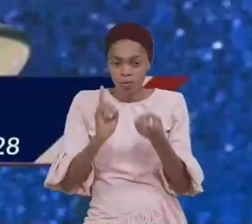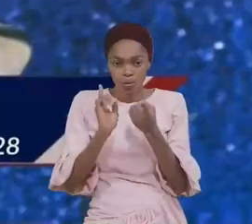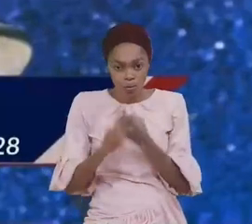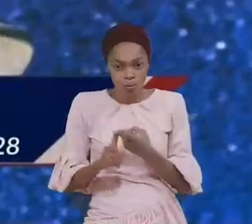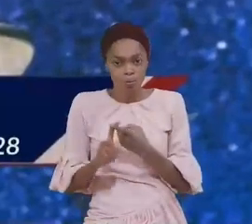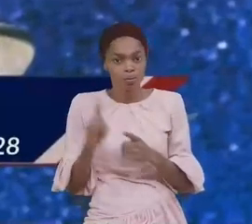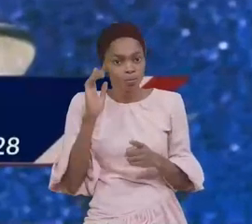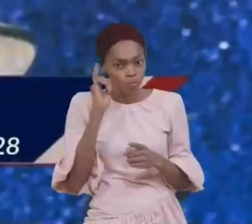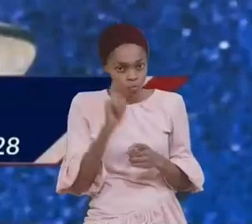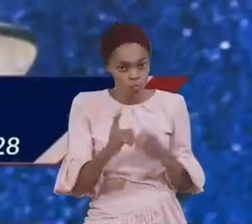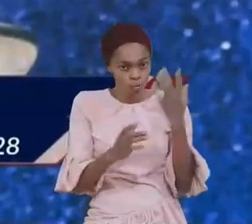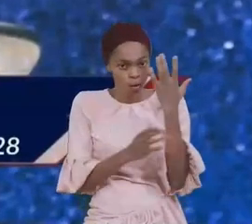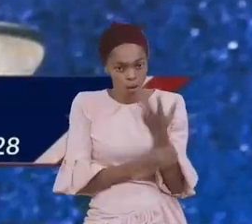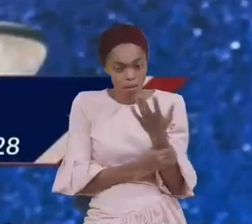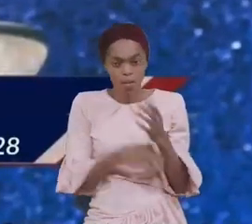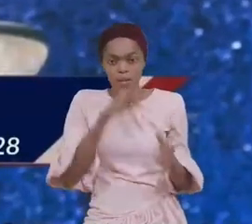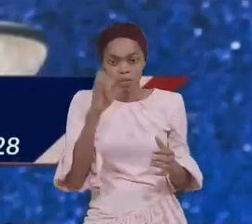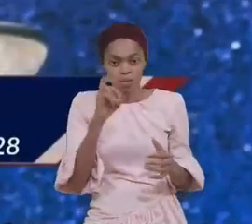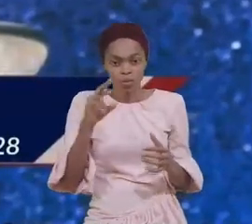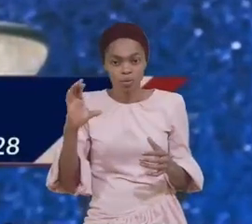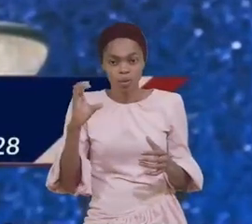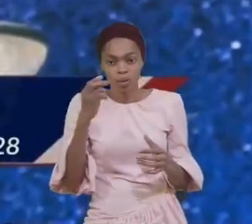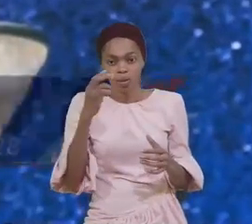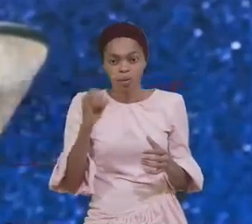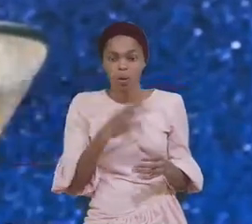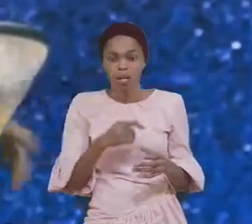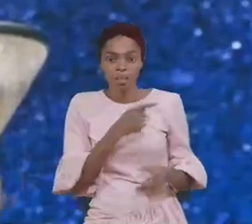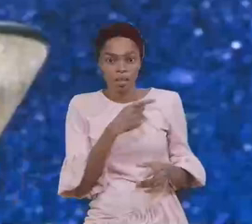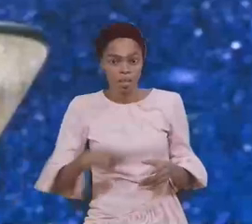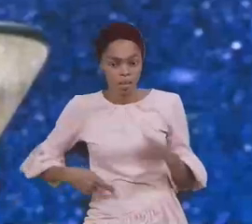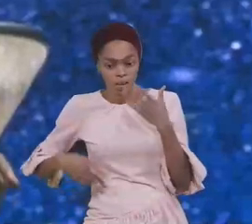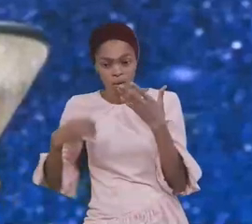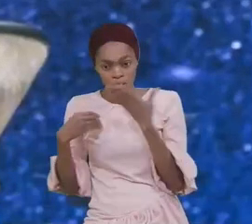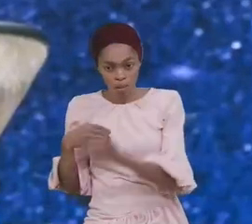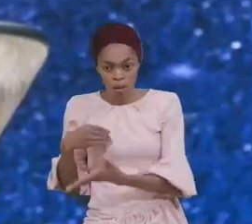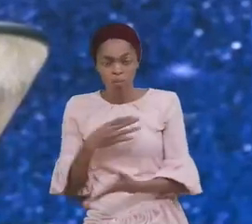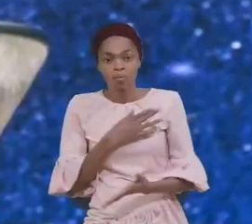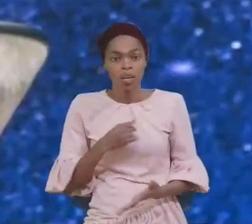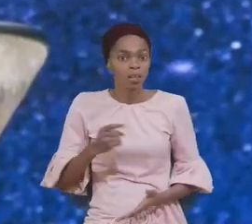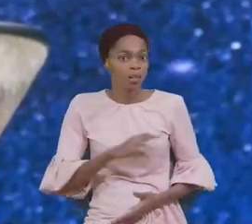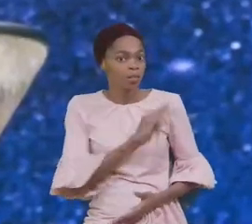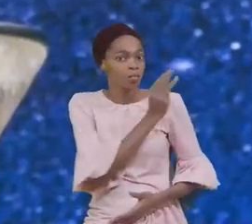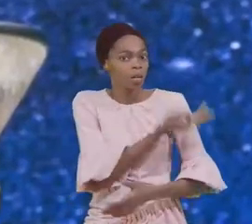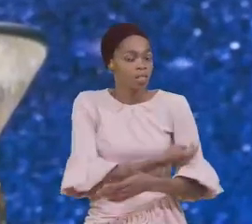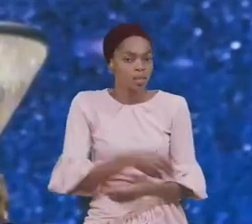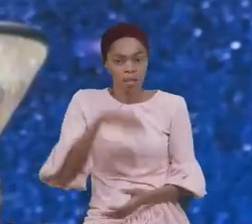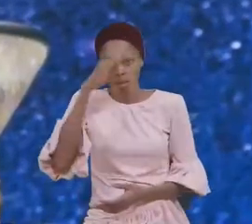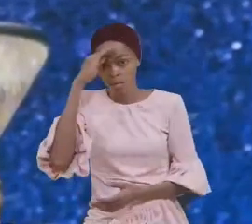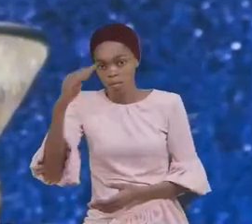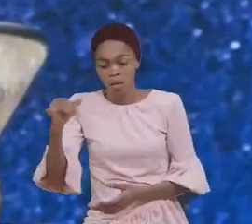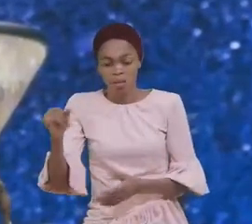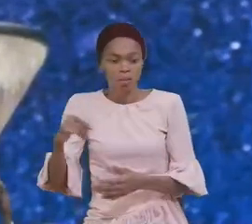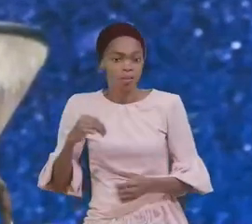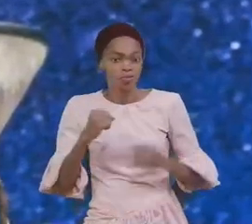livre entre tes mains Jéricho et son roi, ses vaillants soldats. Voilà